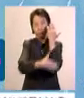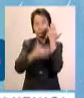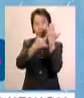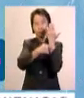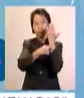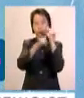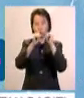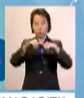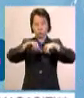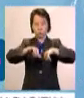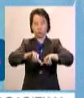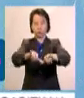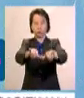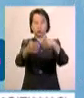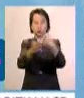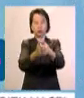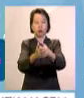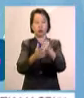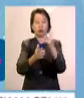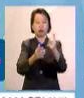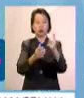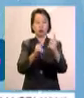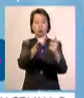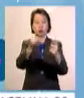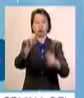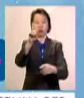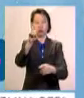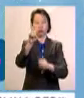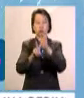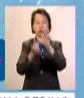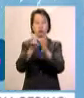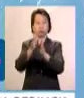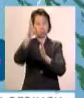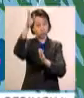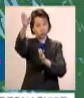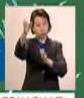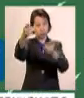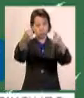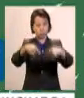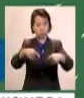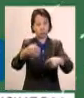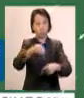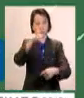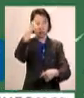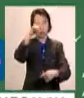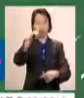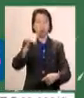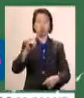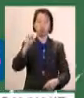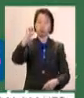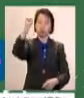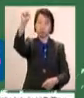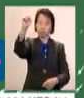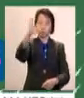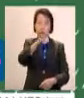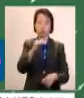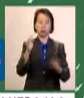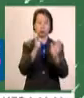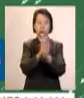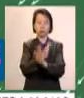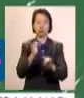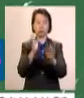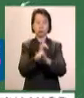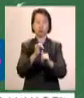ianya boleh berterusan sehingga 1 sehingga 2 jam akan datang. Manakala untuk negeri Sabah dan juga Sarawak